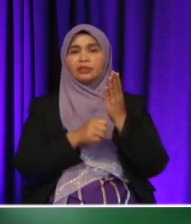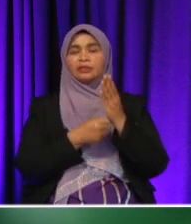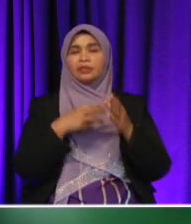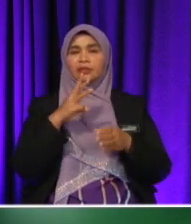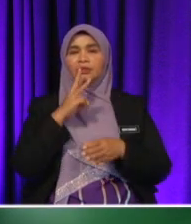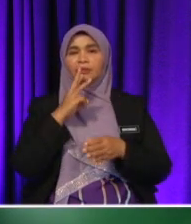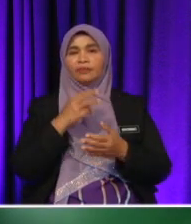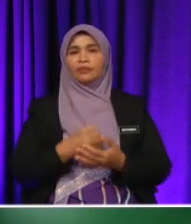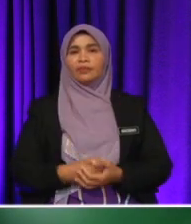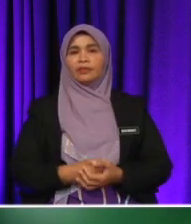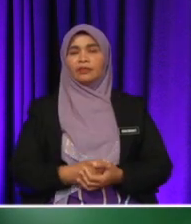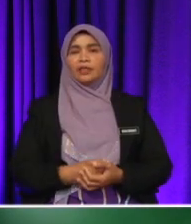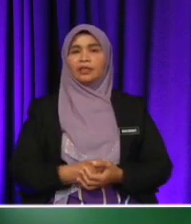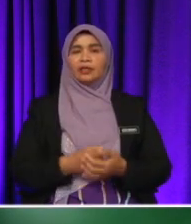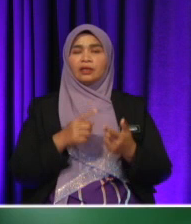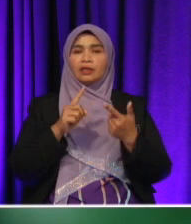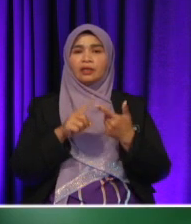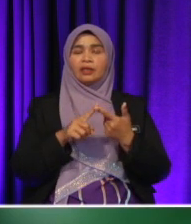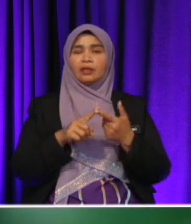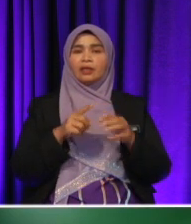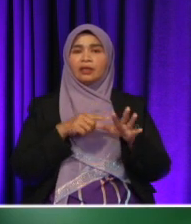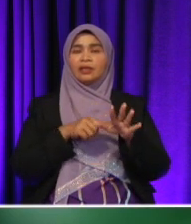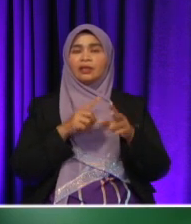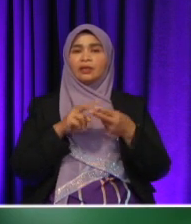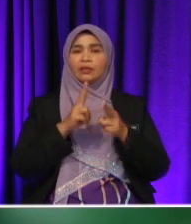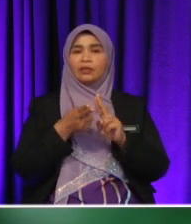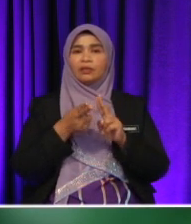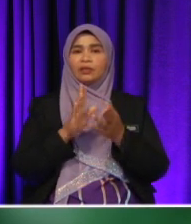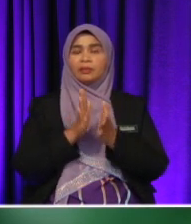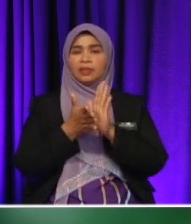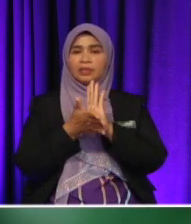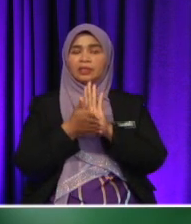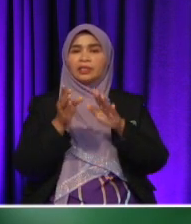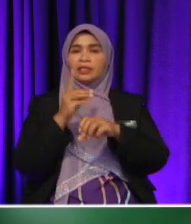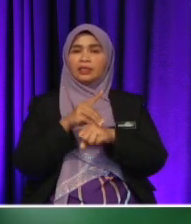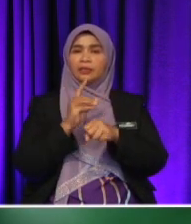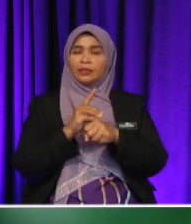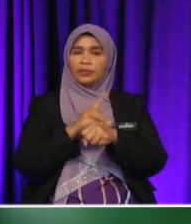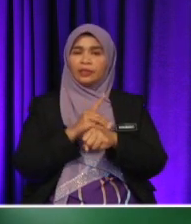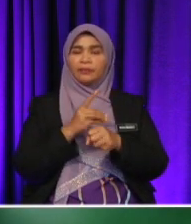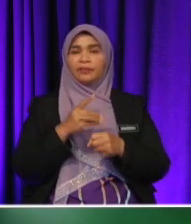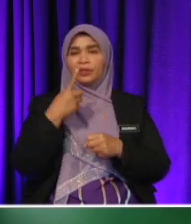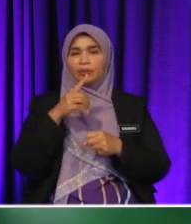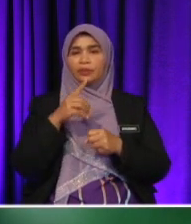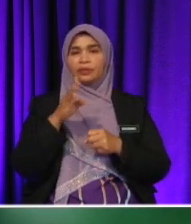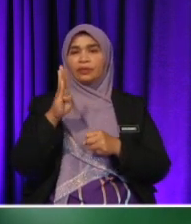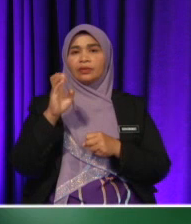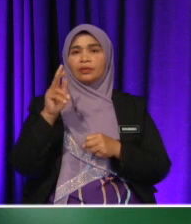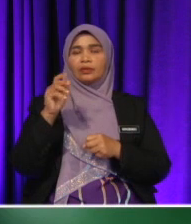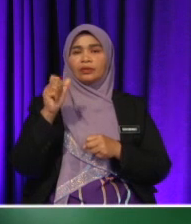sikit yang kedua daun diubah menjadi duri ya untuk membekalkan